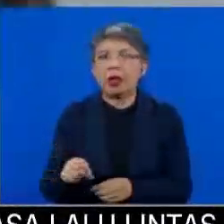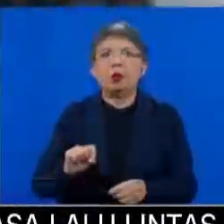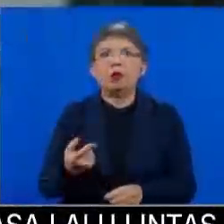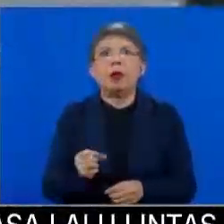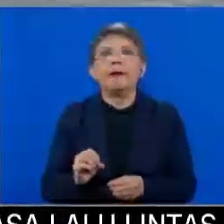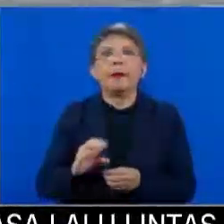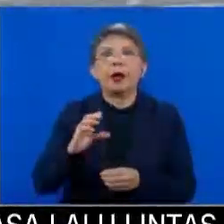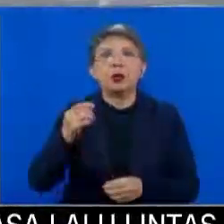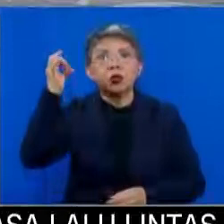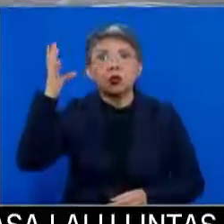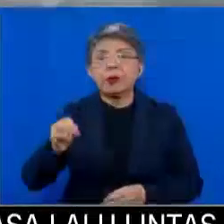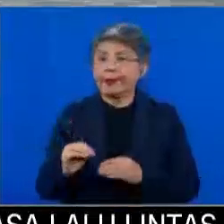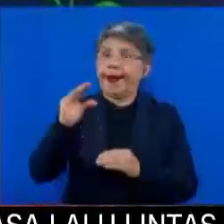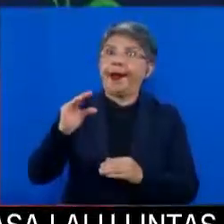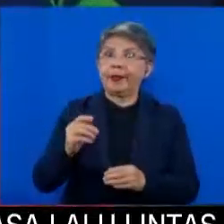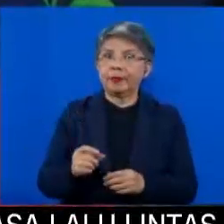para sopir angkot.